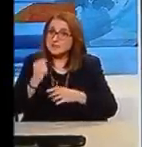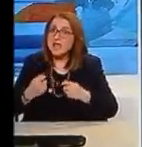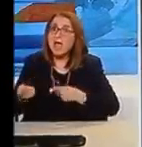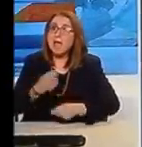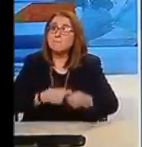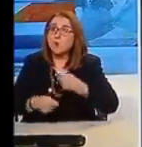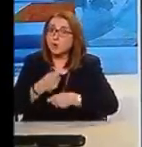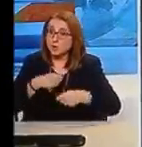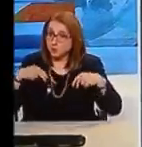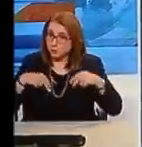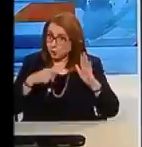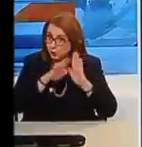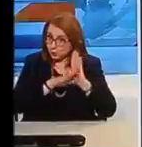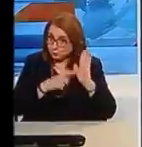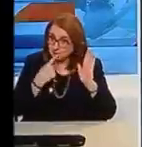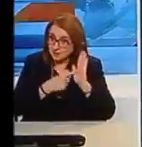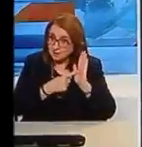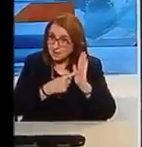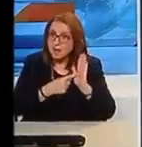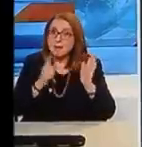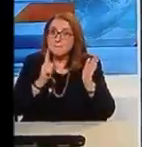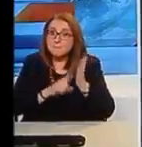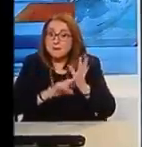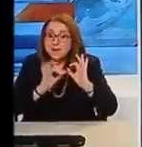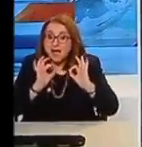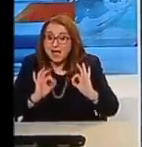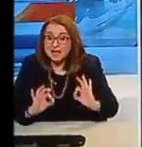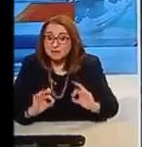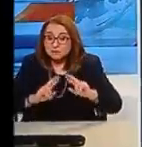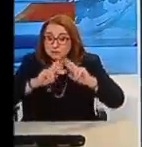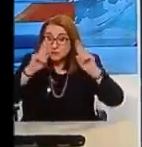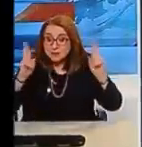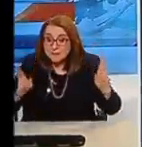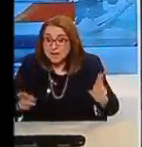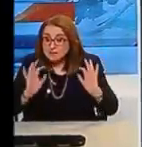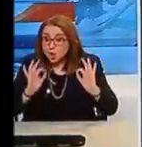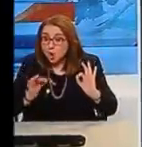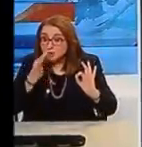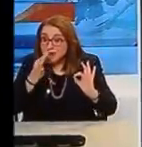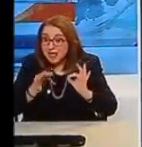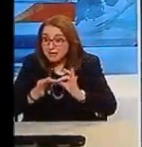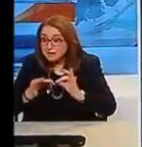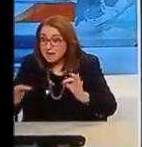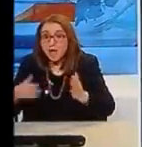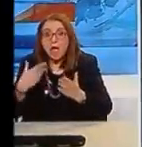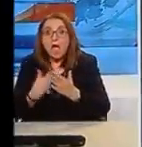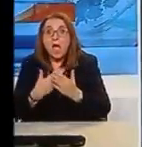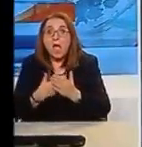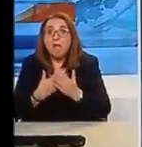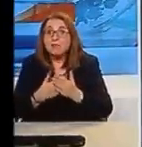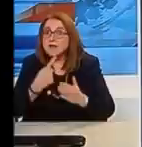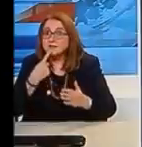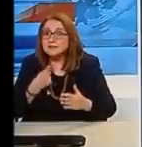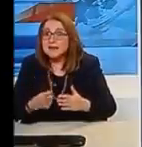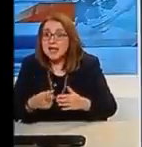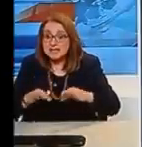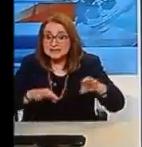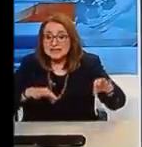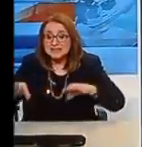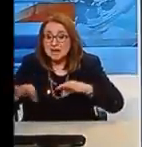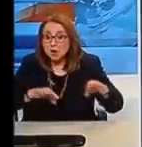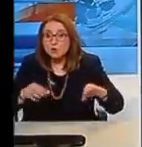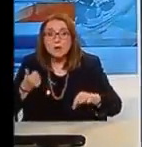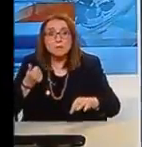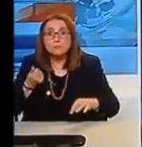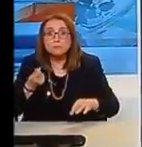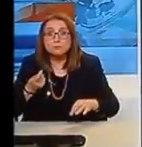να γίνεται αποκλειστικά στους χώρους και τα περιγράμματα χρήσης που συνοδεύουν τις άδειές τους και τα πιστοποιητικά πυρασφάλειάς της